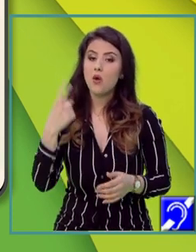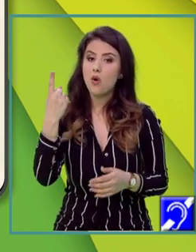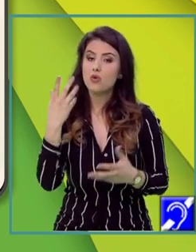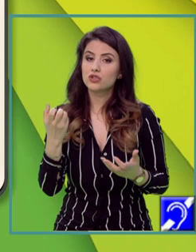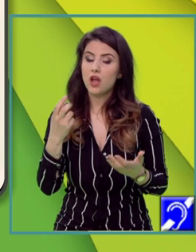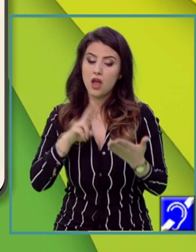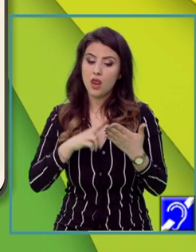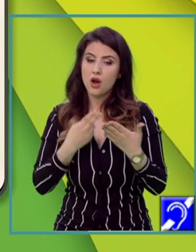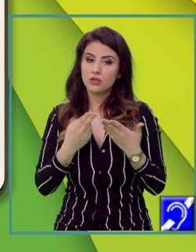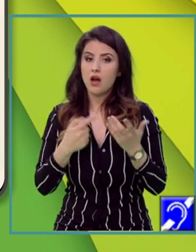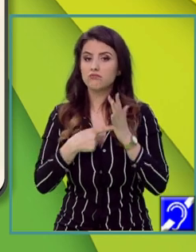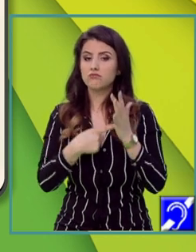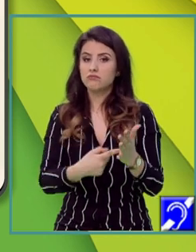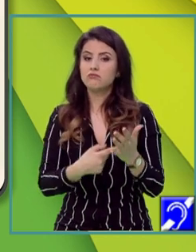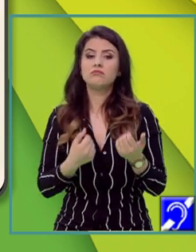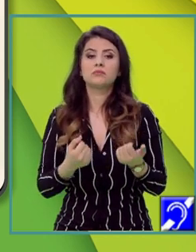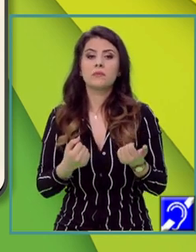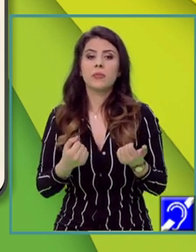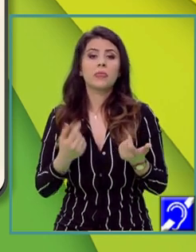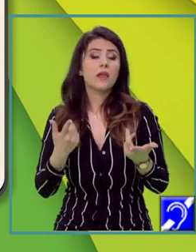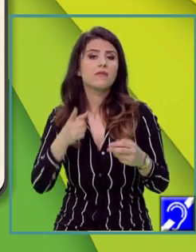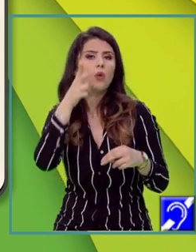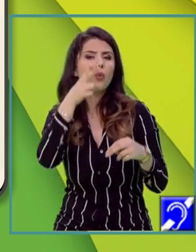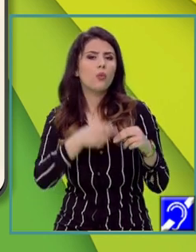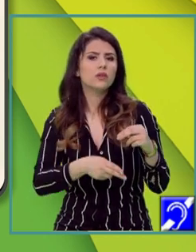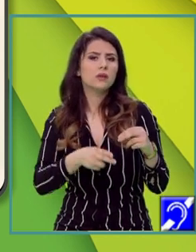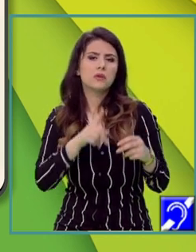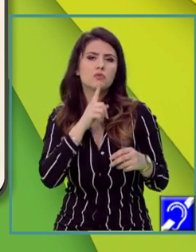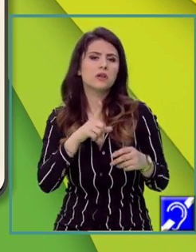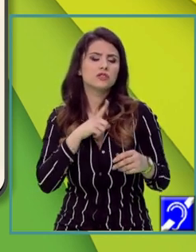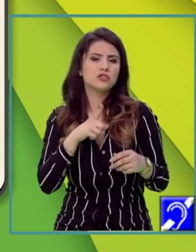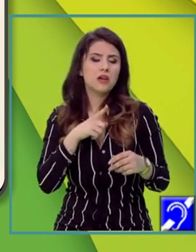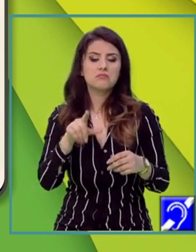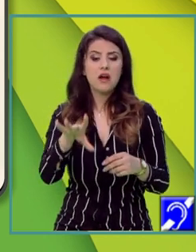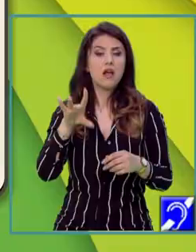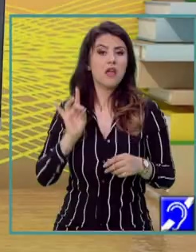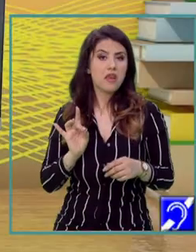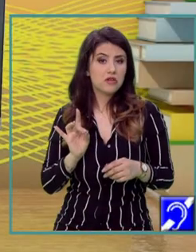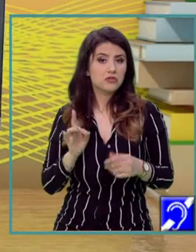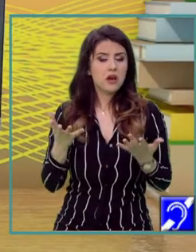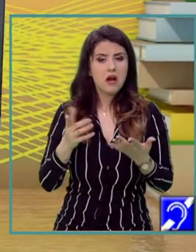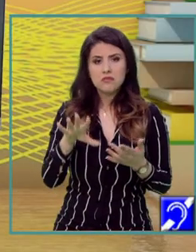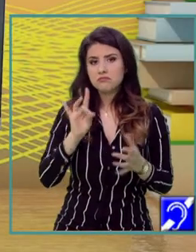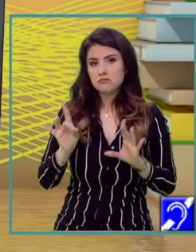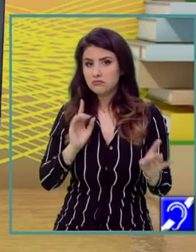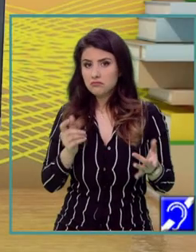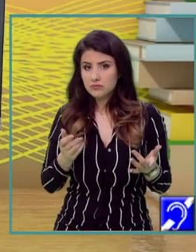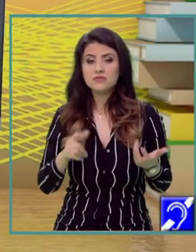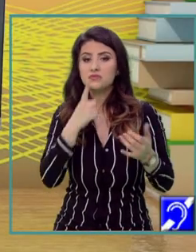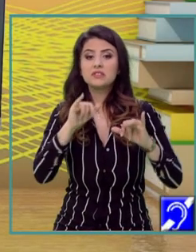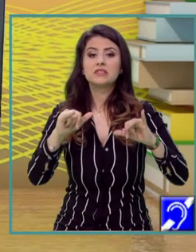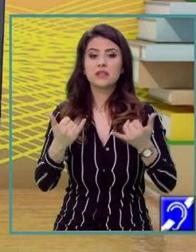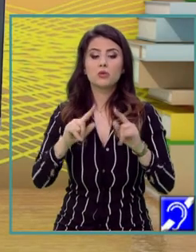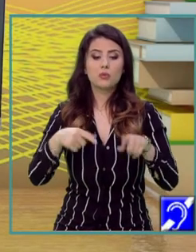ordinea integrării reperelor în cuprinsul eseului este la alegerea sa vedem ce se întâmplă cu acest reporter